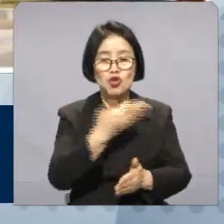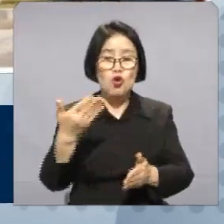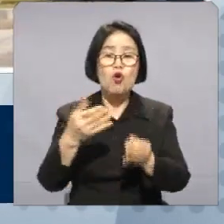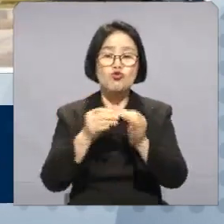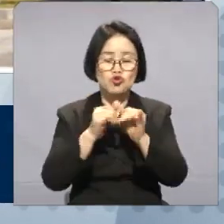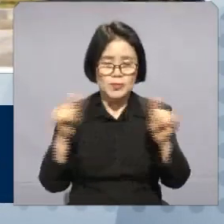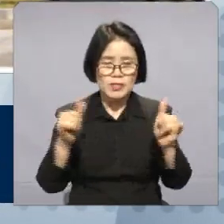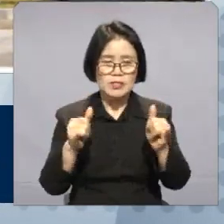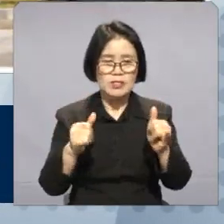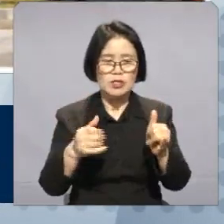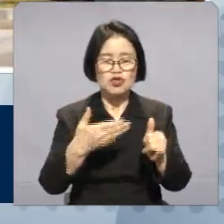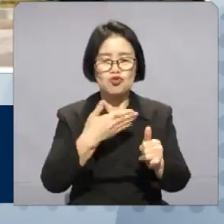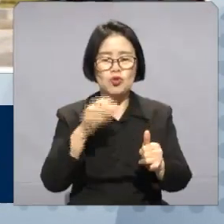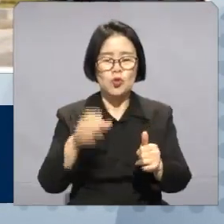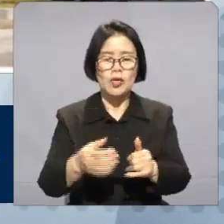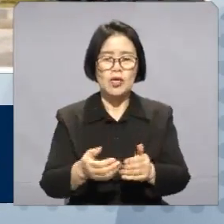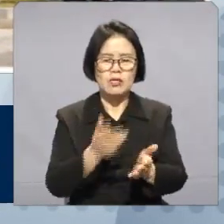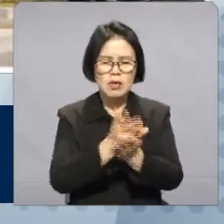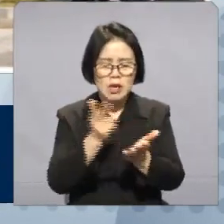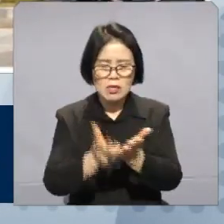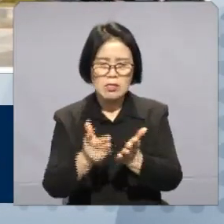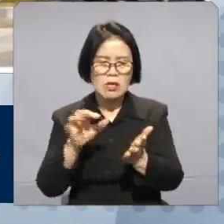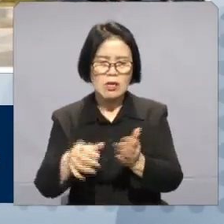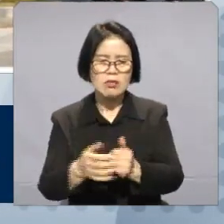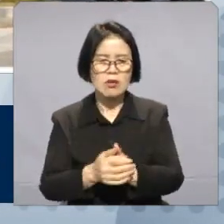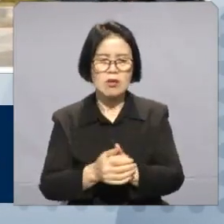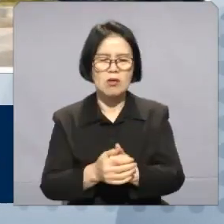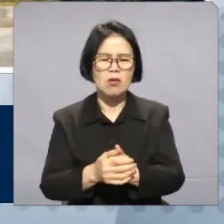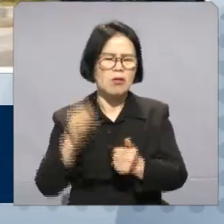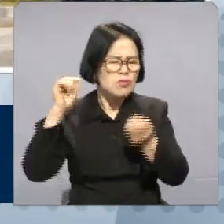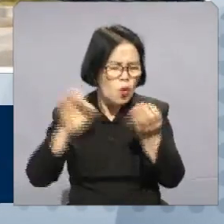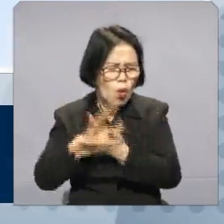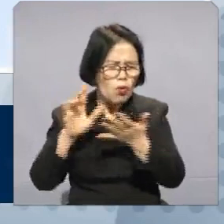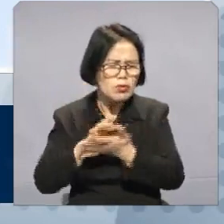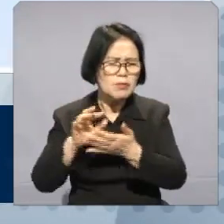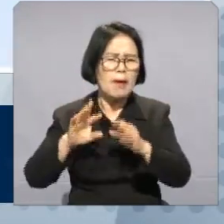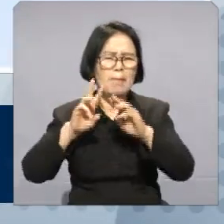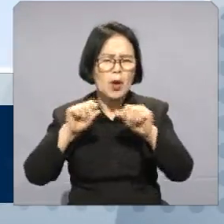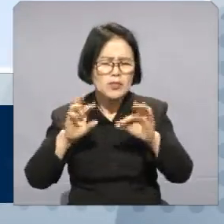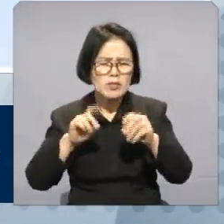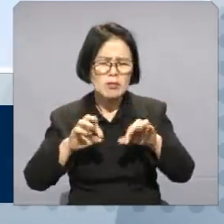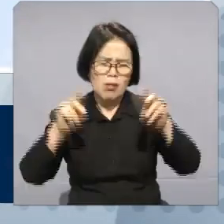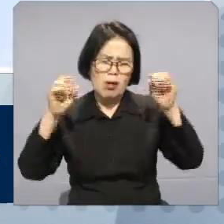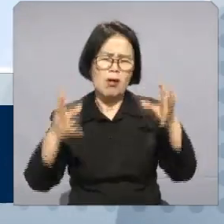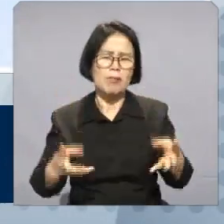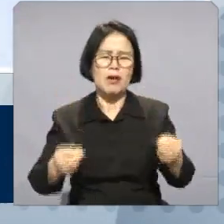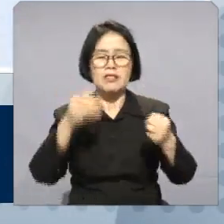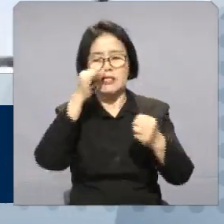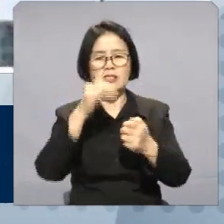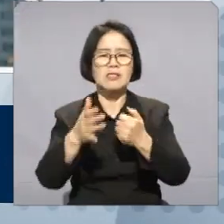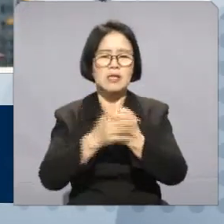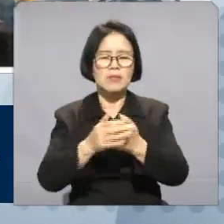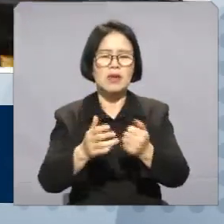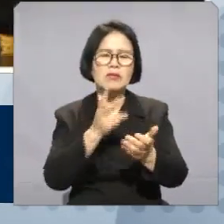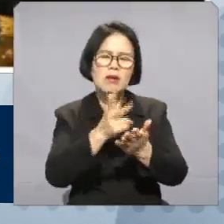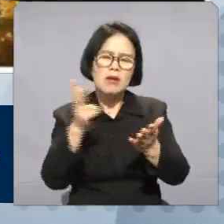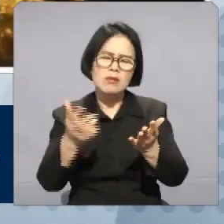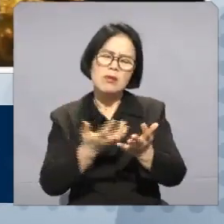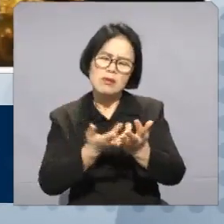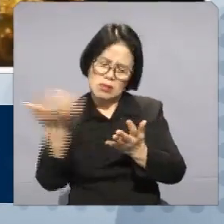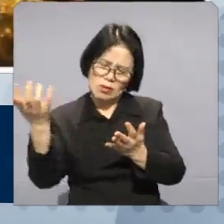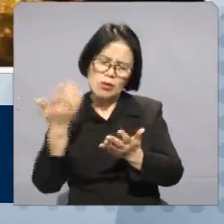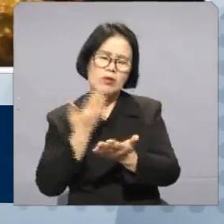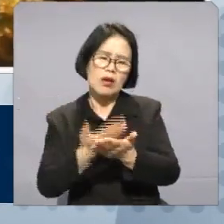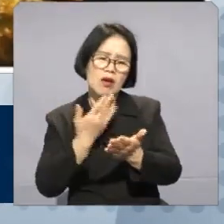국민들께서 구로동에 있는 차량기지에서 소음 미세먼지 분진이 워낙 많기 때문에 차량기지를